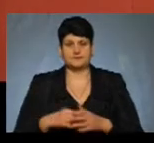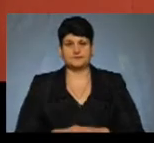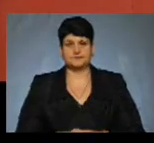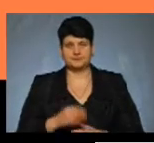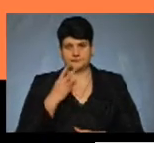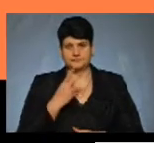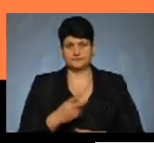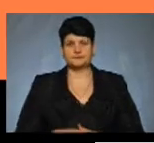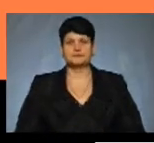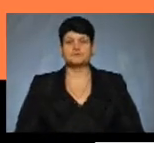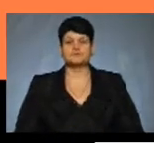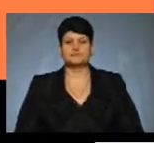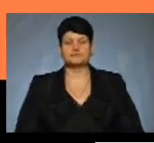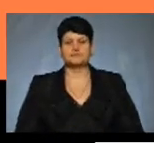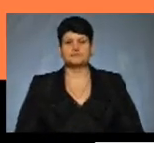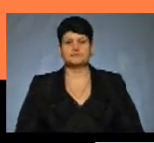Подивимося.